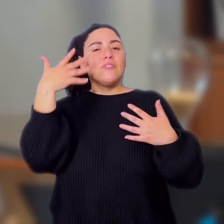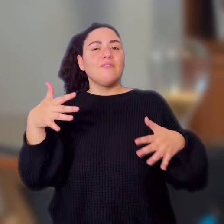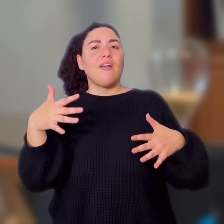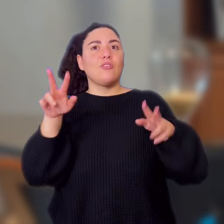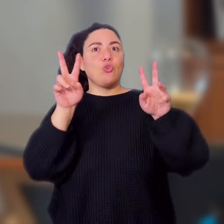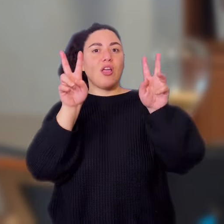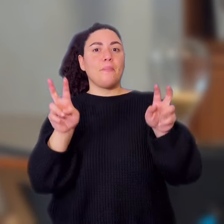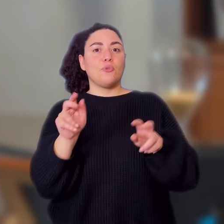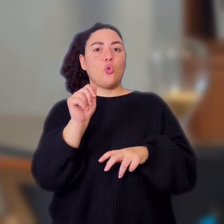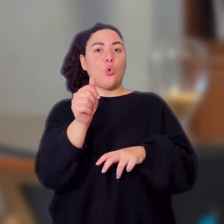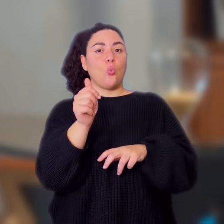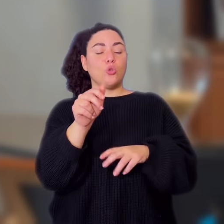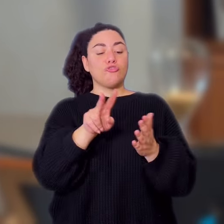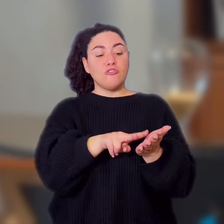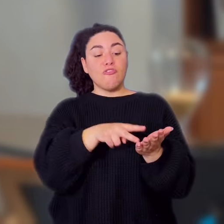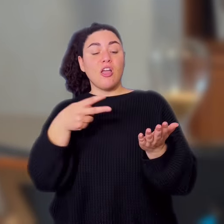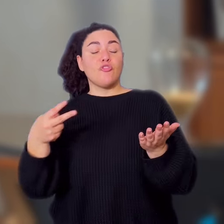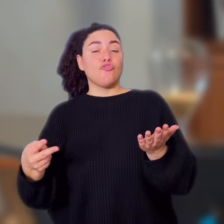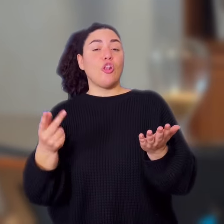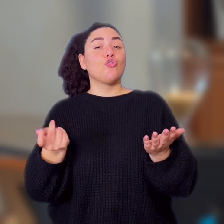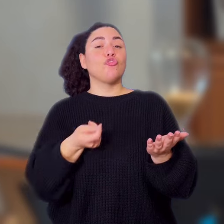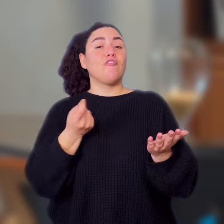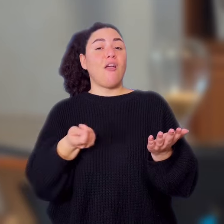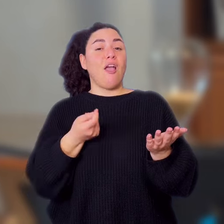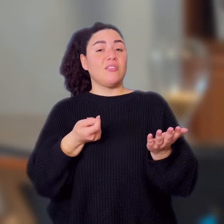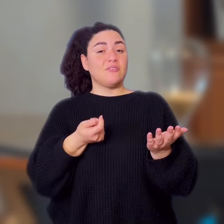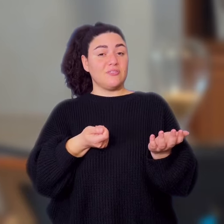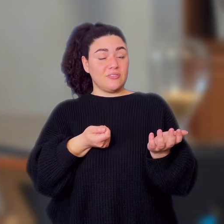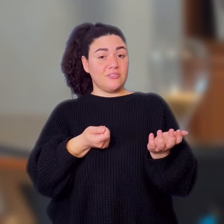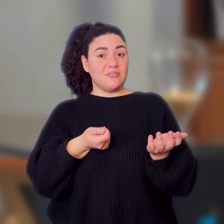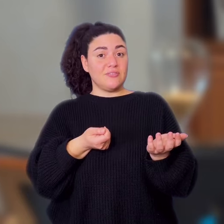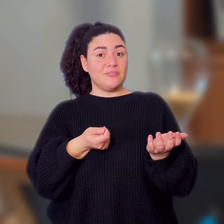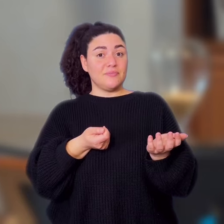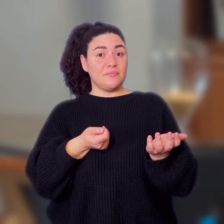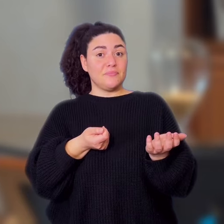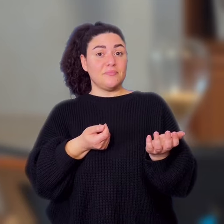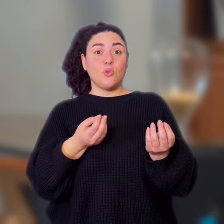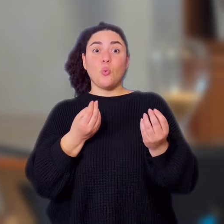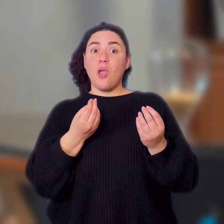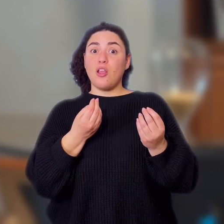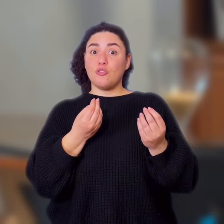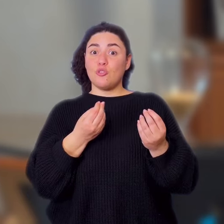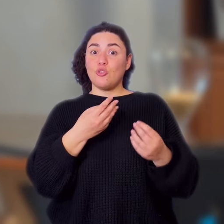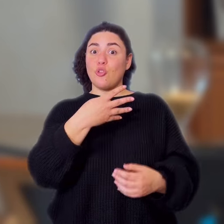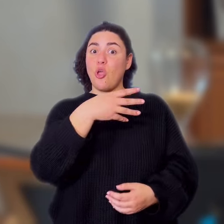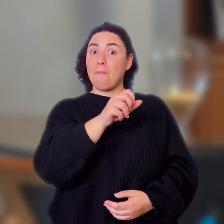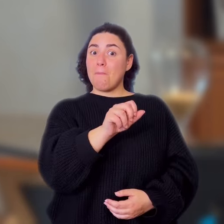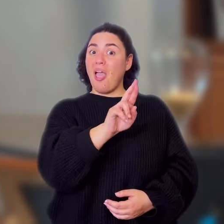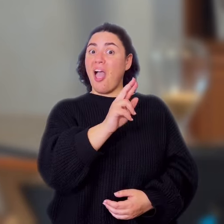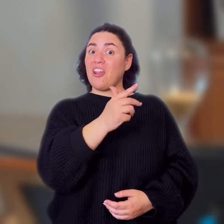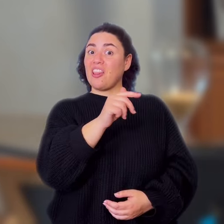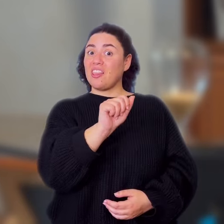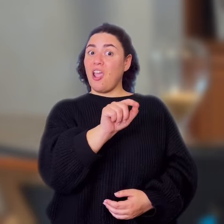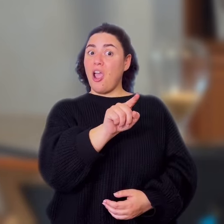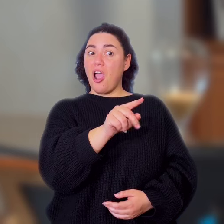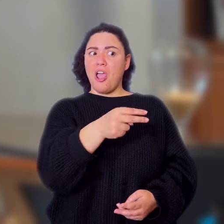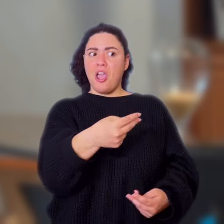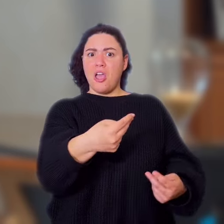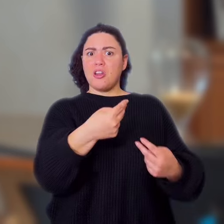nel capitolo 11 del Vangelo di Giovanni Quando a Marta che lo